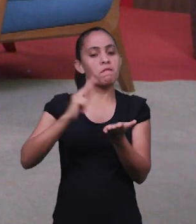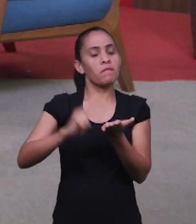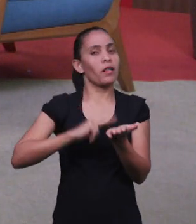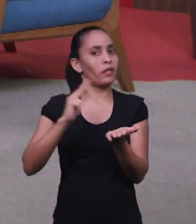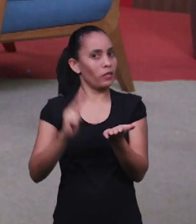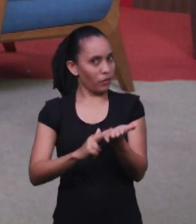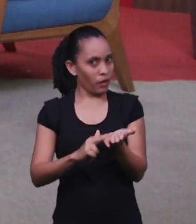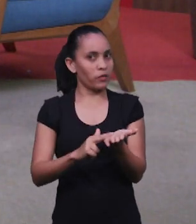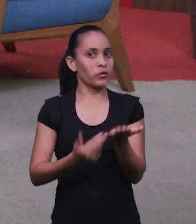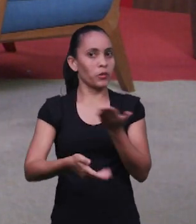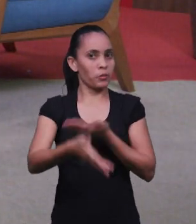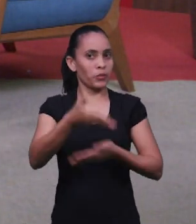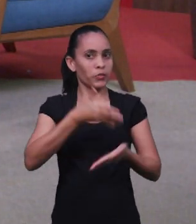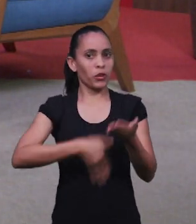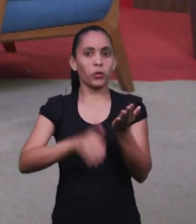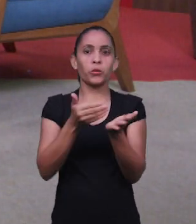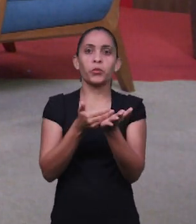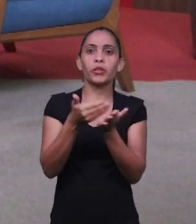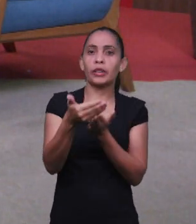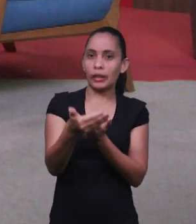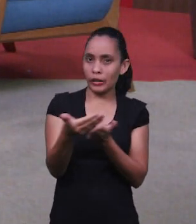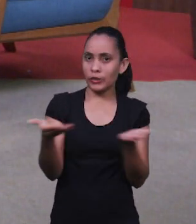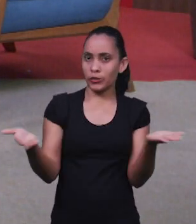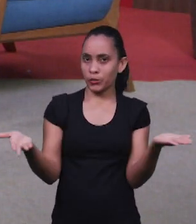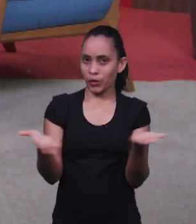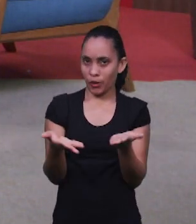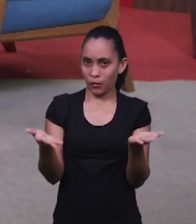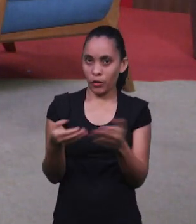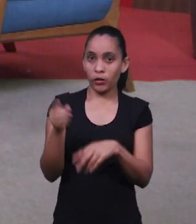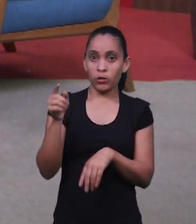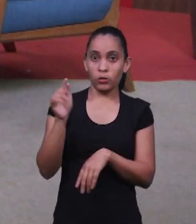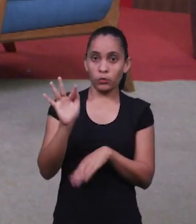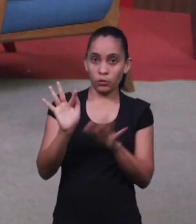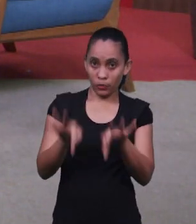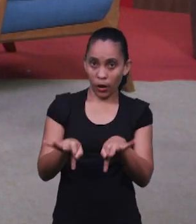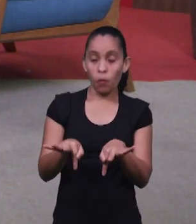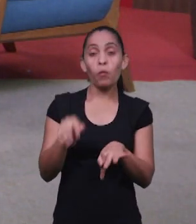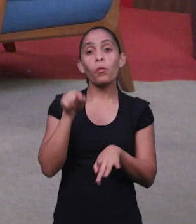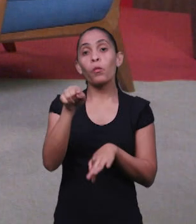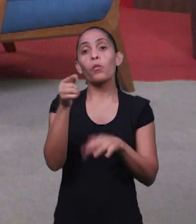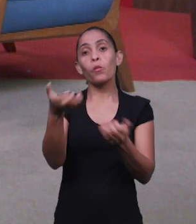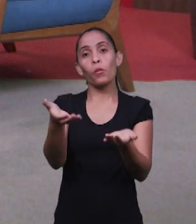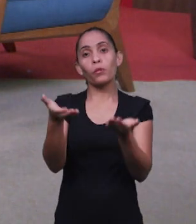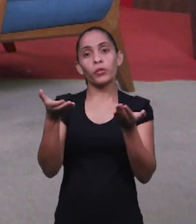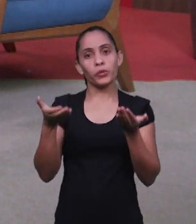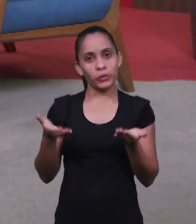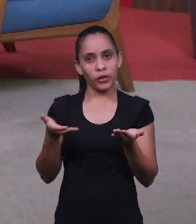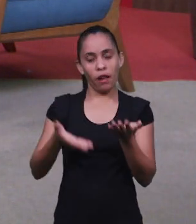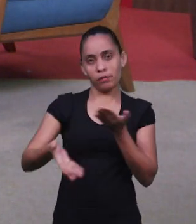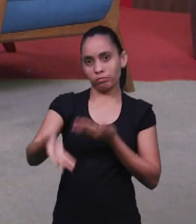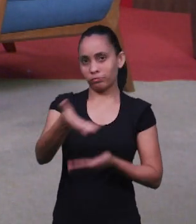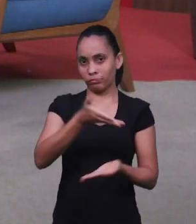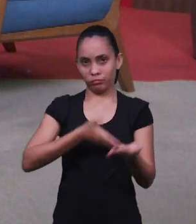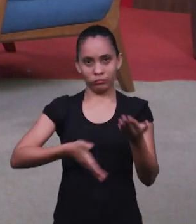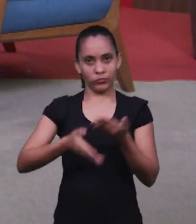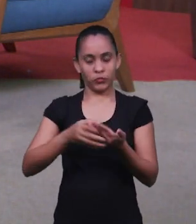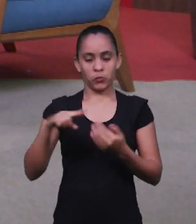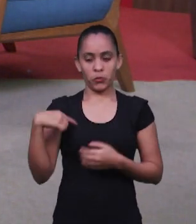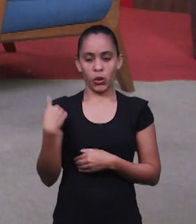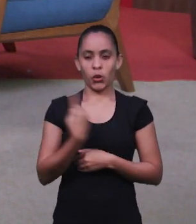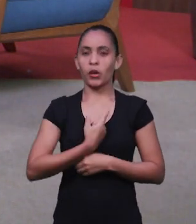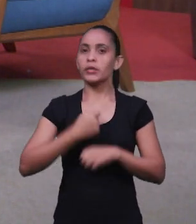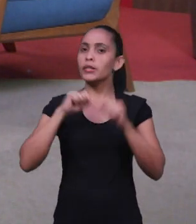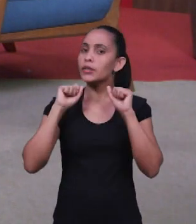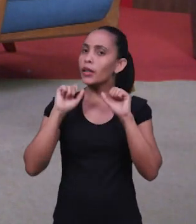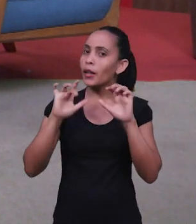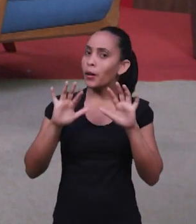ont envoyé, que ce soit leur participation ou commentaire ici à la fin. Je vous invite à interagir avec nous. Pour nous, c'est